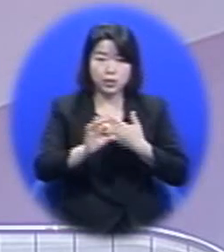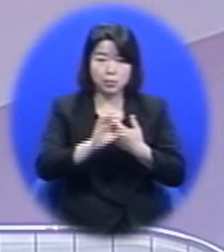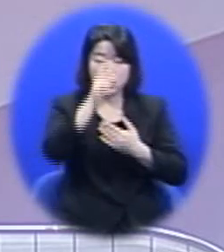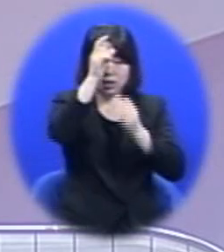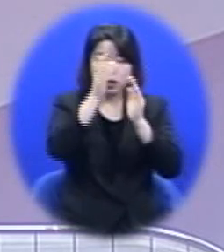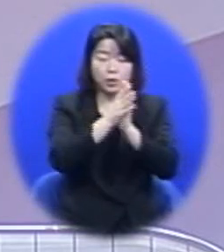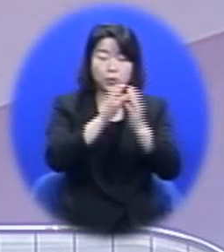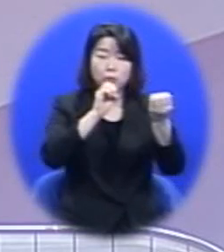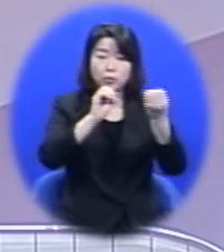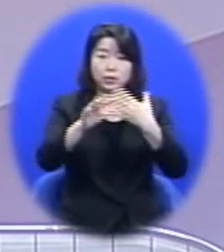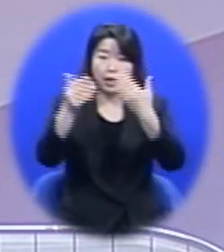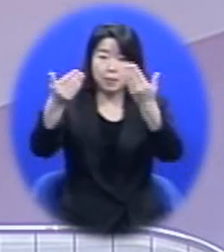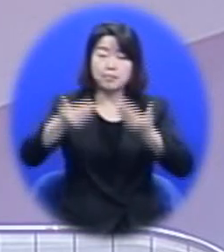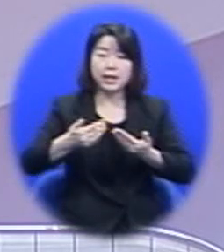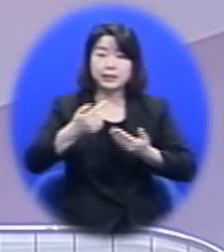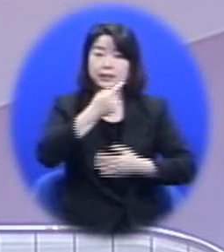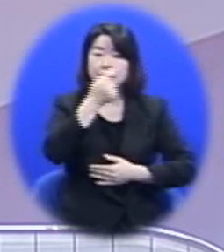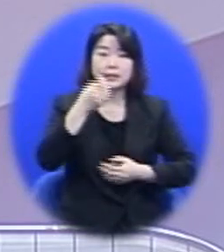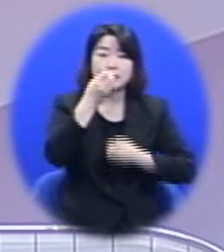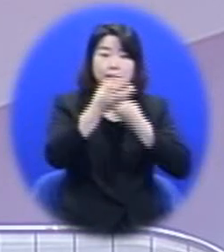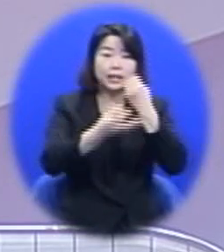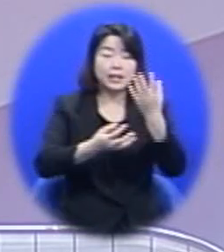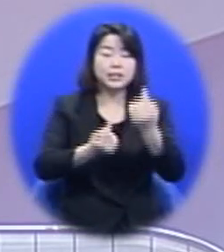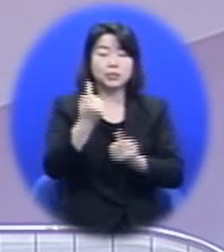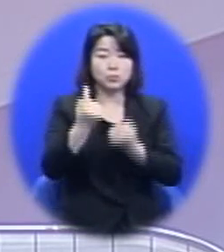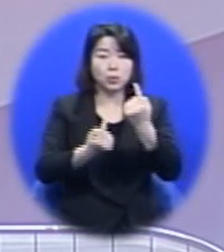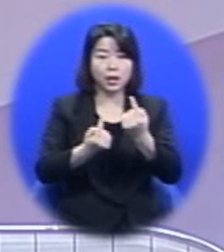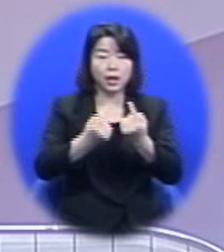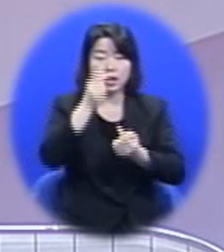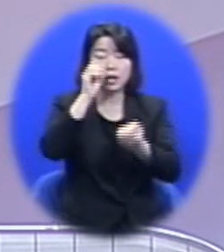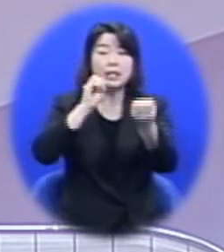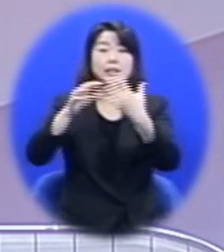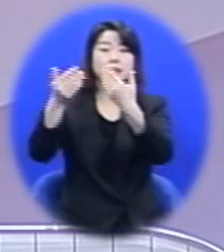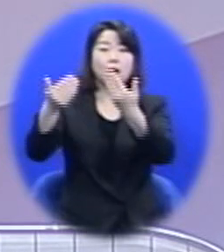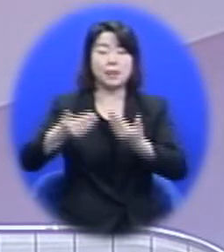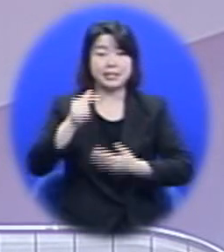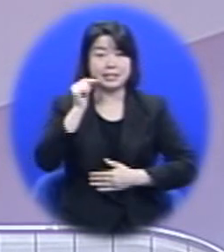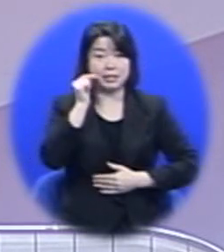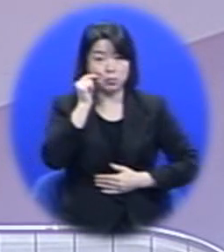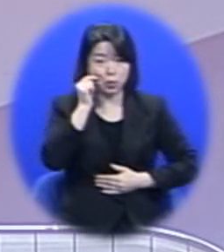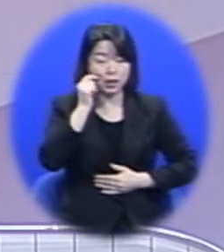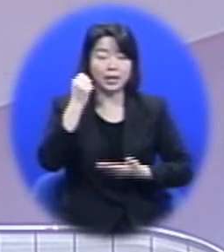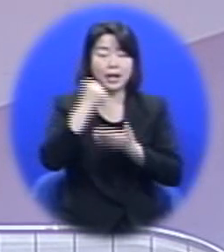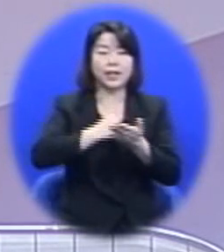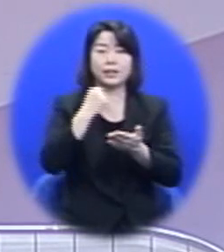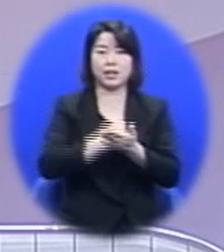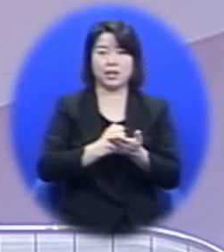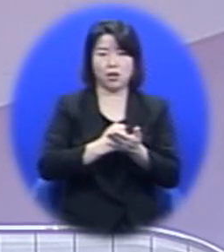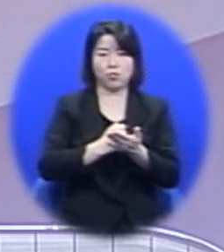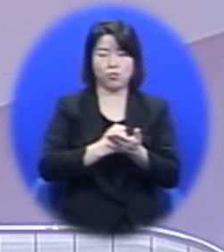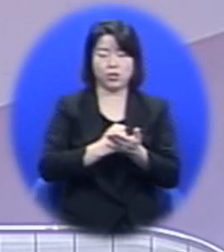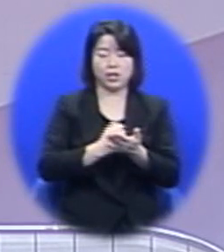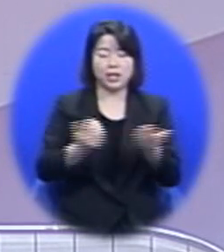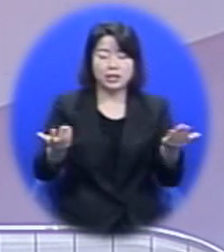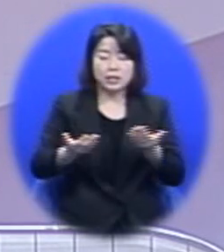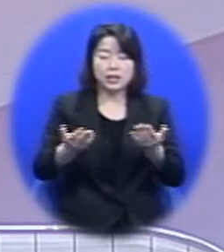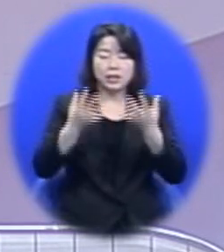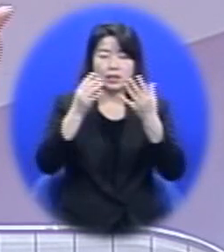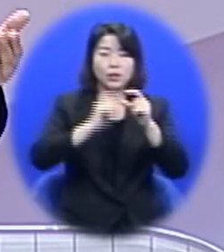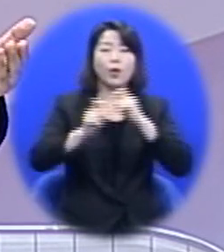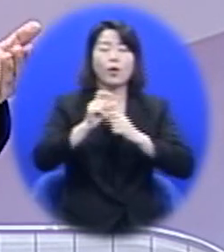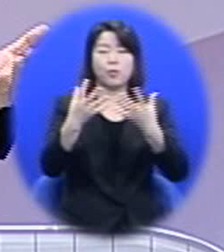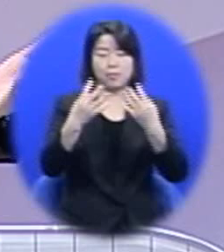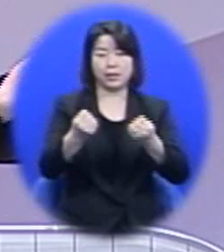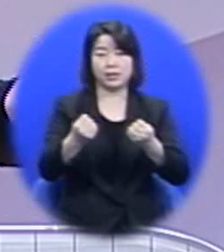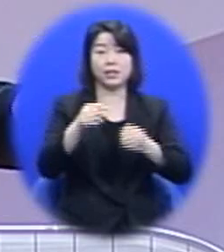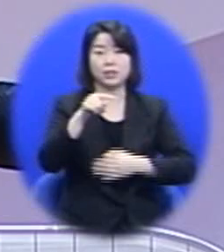받은 간증보다 기도 응답 받지 못했던 안타까운 사정이 훨씬 많다는 것입니다.